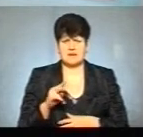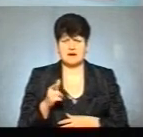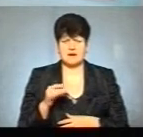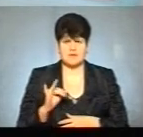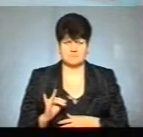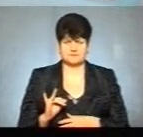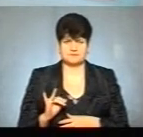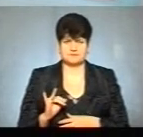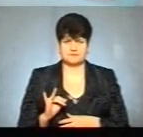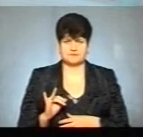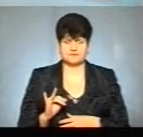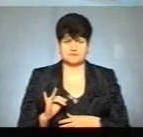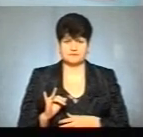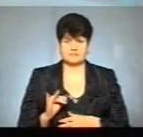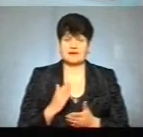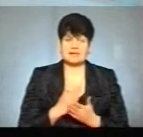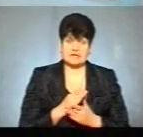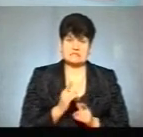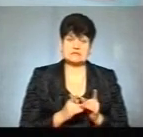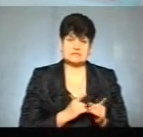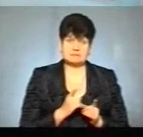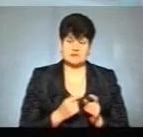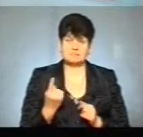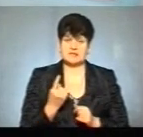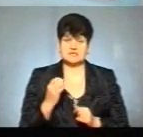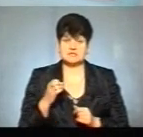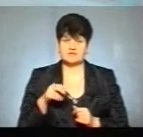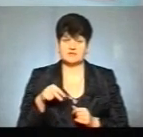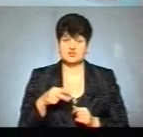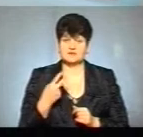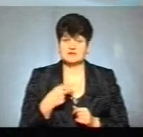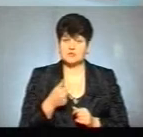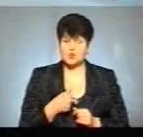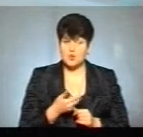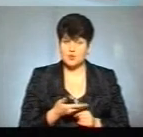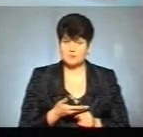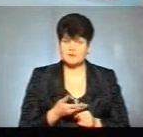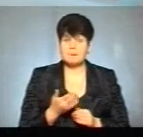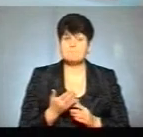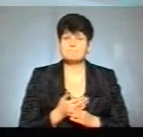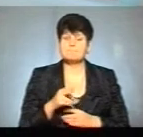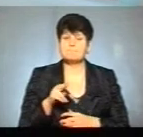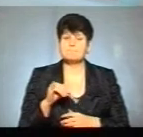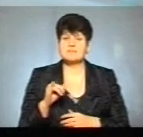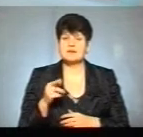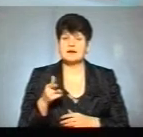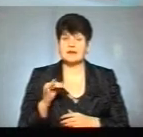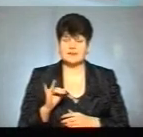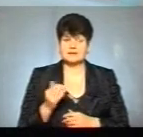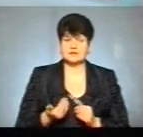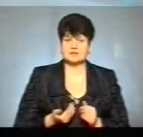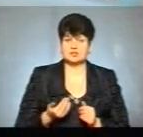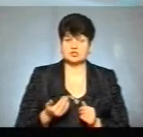житлово-комунальні послуги. Тому є зміна з 1 січня 2020 року. Пільги на житлово-комунальні